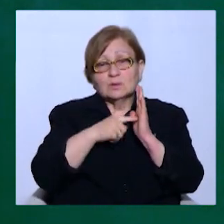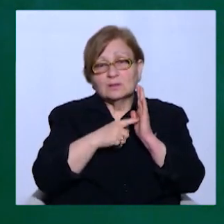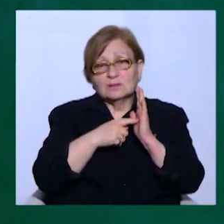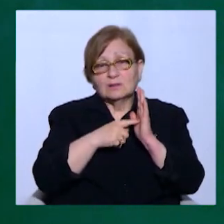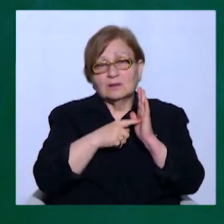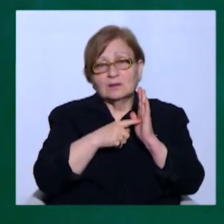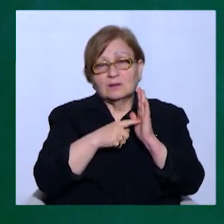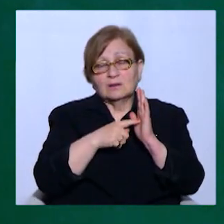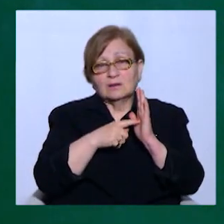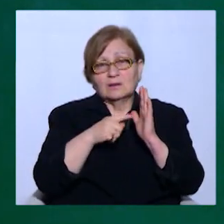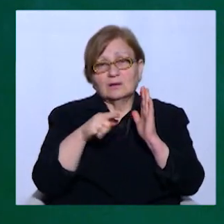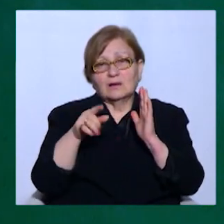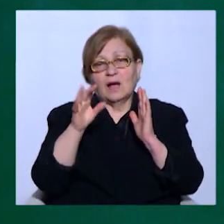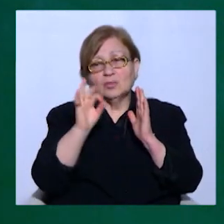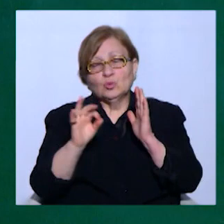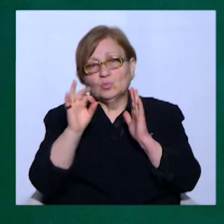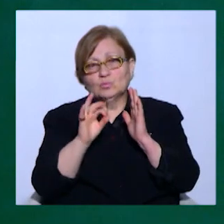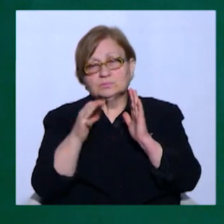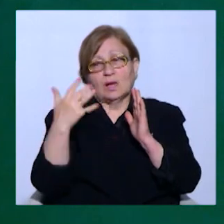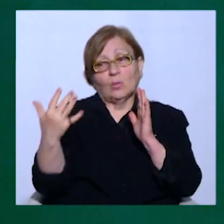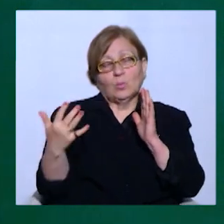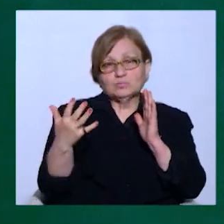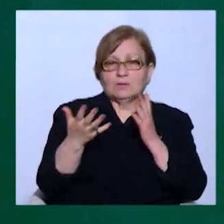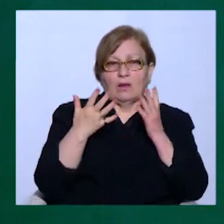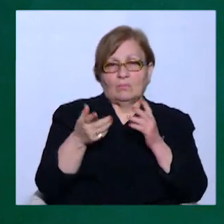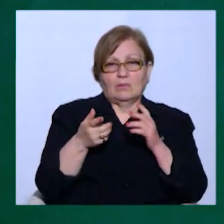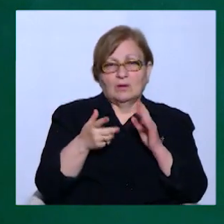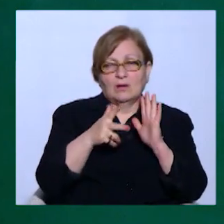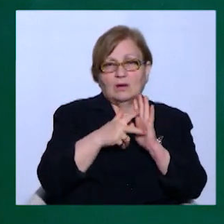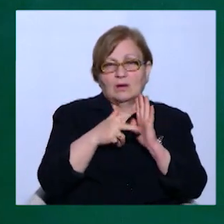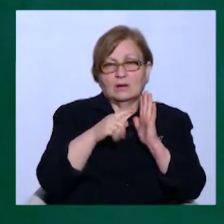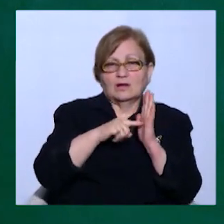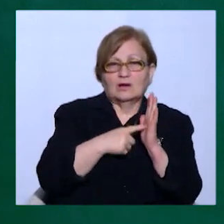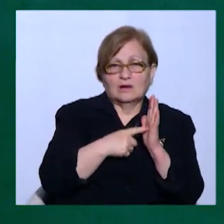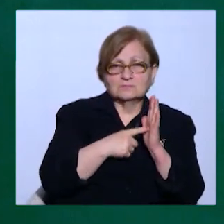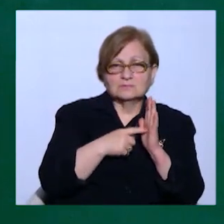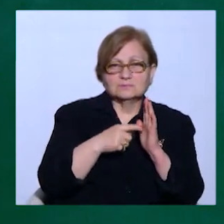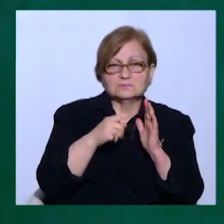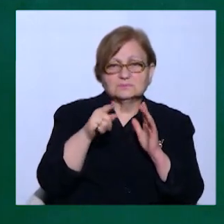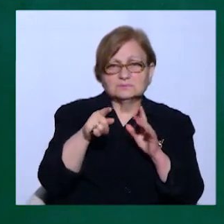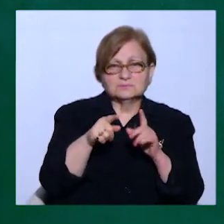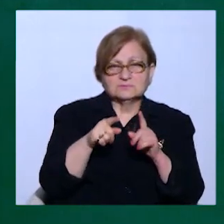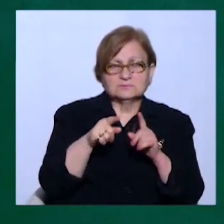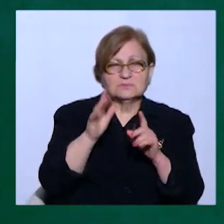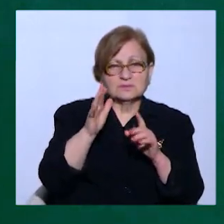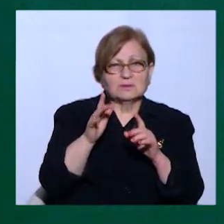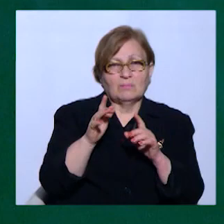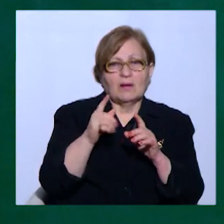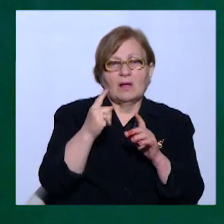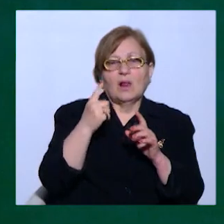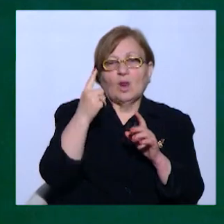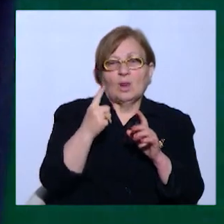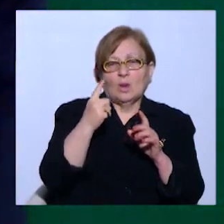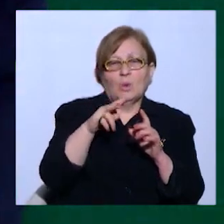აუცილებლად დამთავრდება ან 0-ით ან 5-ით. 8-ს რო ვამრავლებ რაღაცაზე აუცილებლად ის იქნება ლუწი. ამებს ყველაფერს